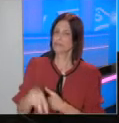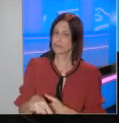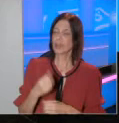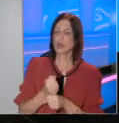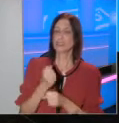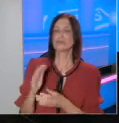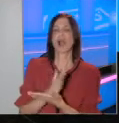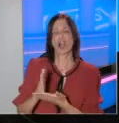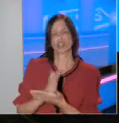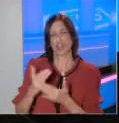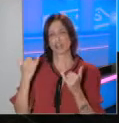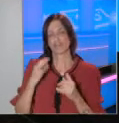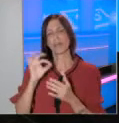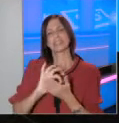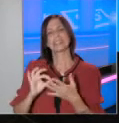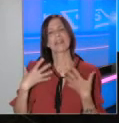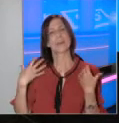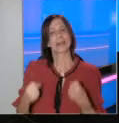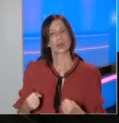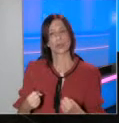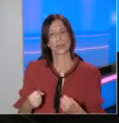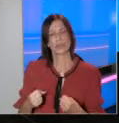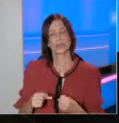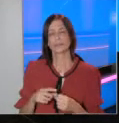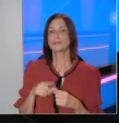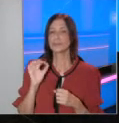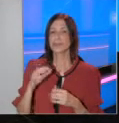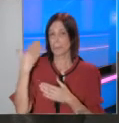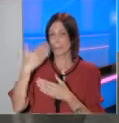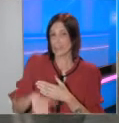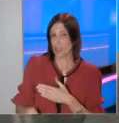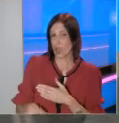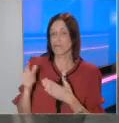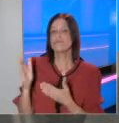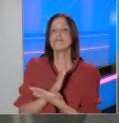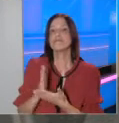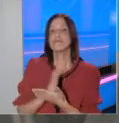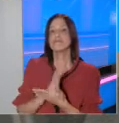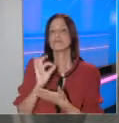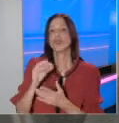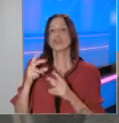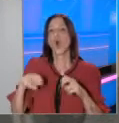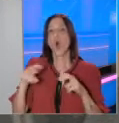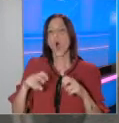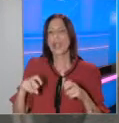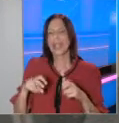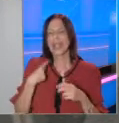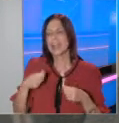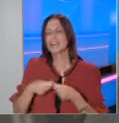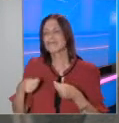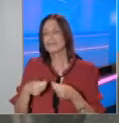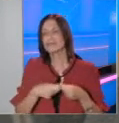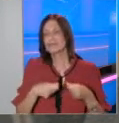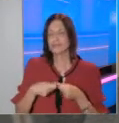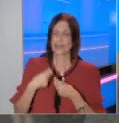עוברים הכשרה של משרד הבריאות, שבעצם בסופה הם מוכשרים להיות חוקרי מגעים,